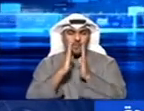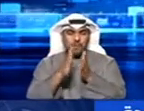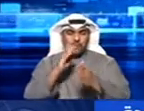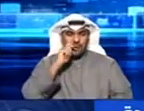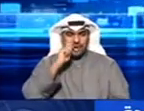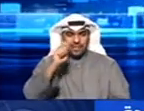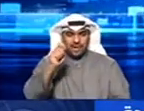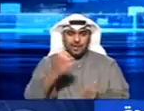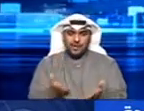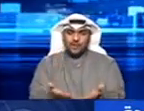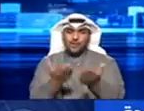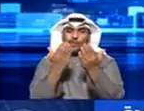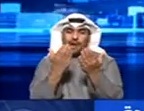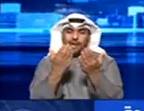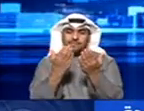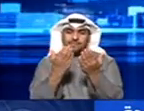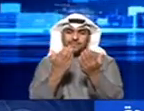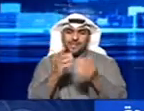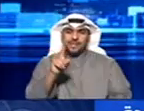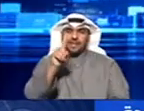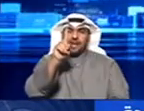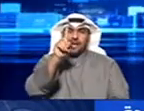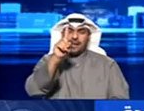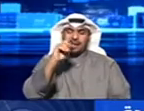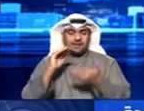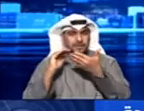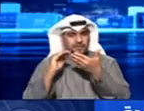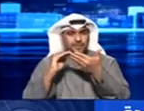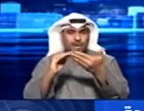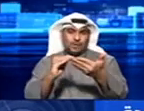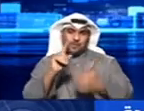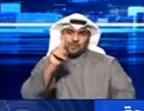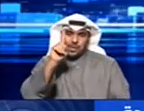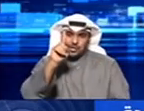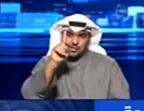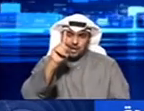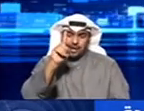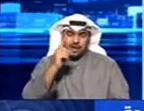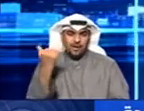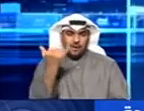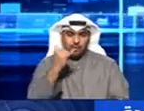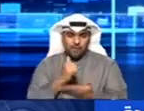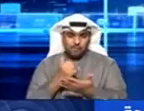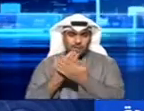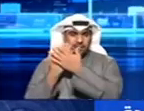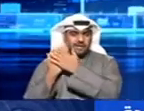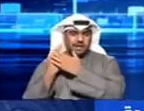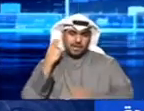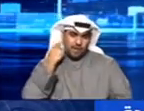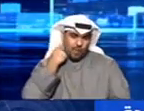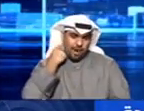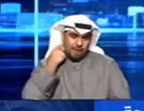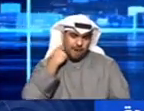سائلا المولى سبحانه وتعالى أن يعينهم على تحمل تبعات هذه الأمانة الكبيرة التي أسندت